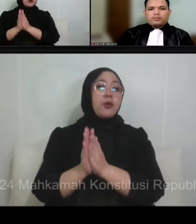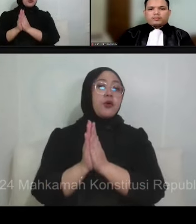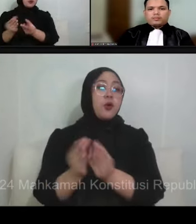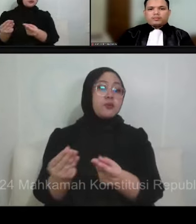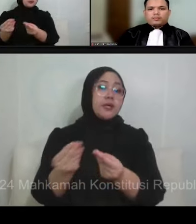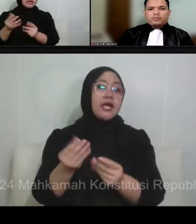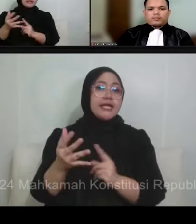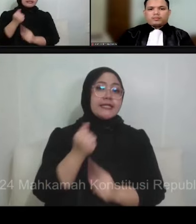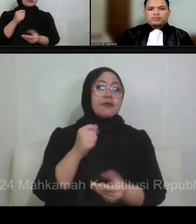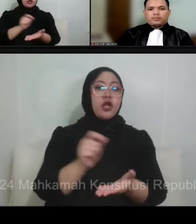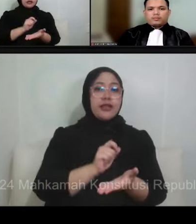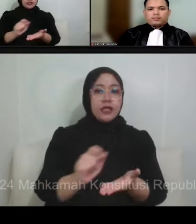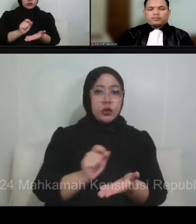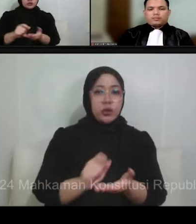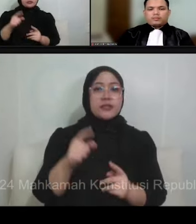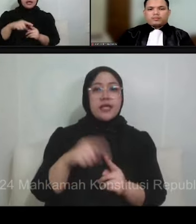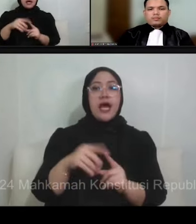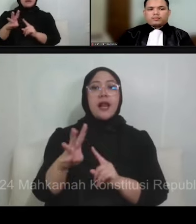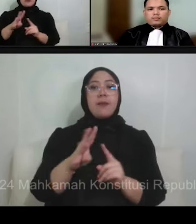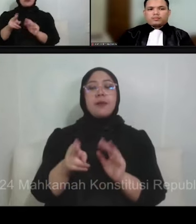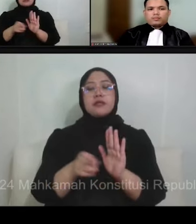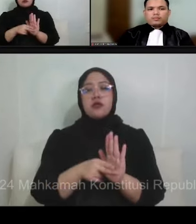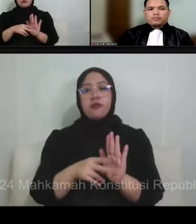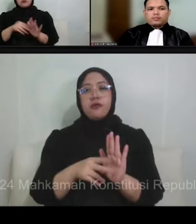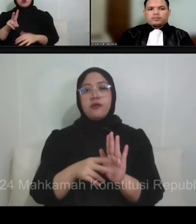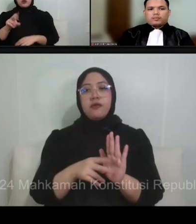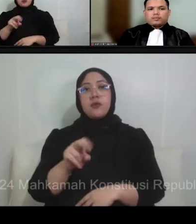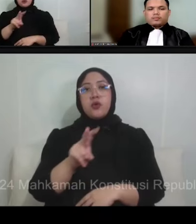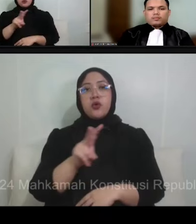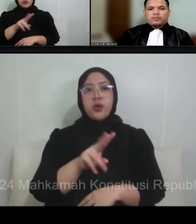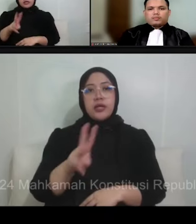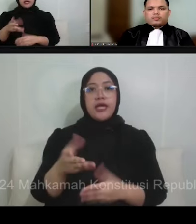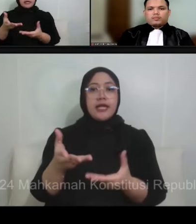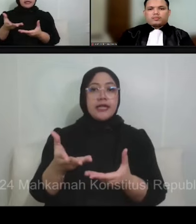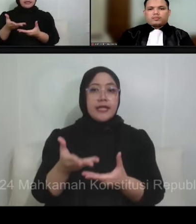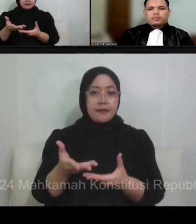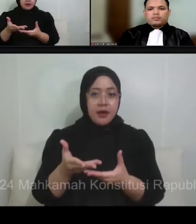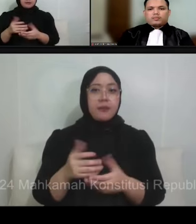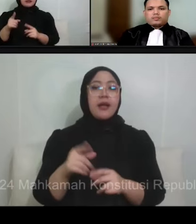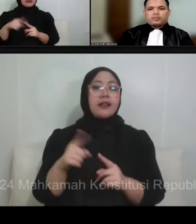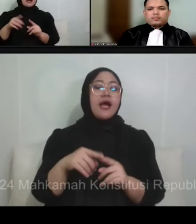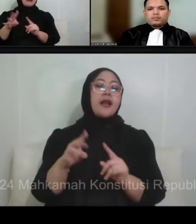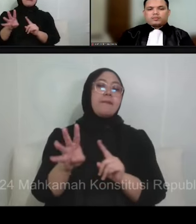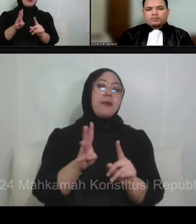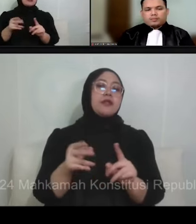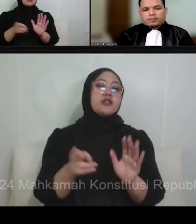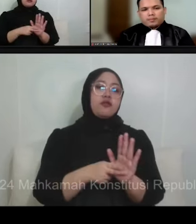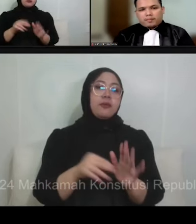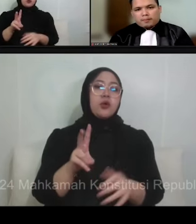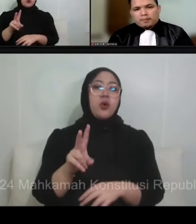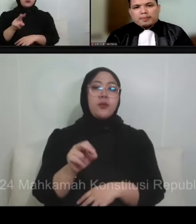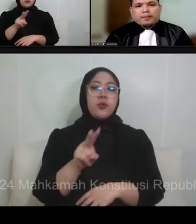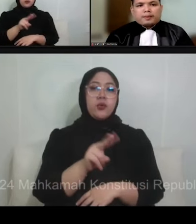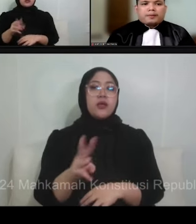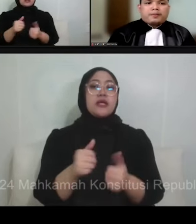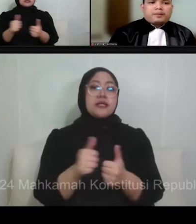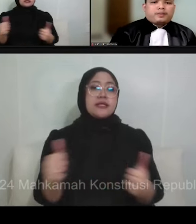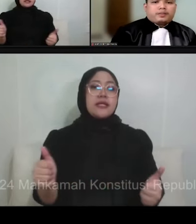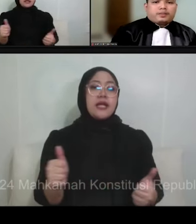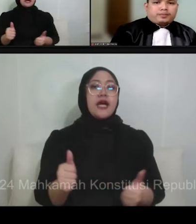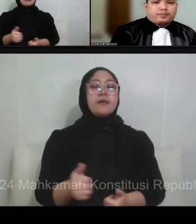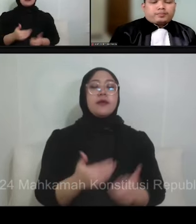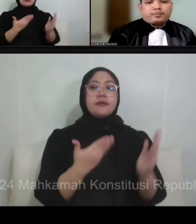tertulis tanggal 14 November 2023 yang diterima mahkamah pada tanggal 14 November 2023 selengkapnya dimuat dalam bagian duduk